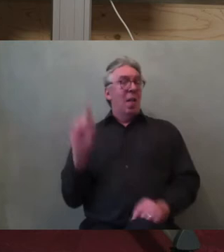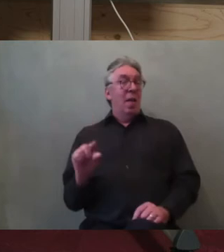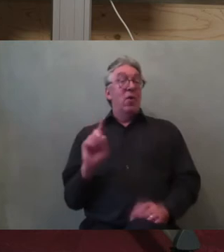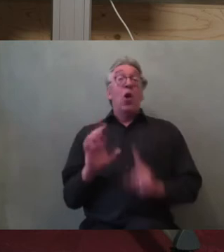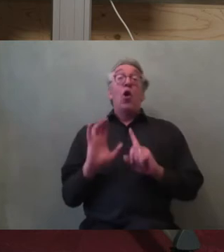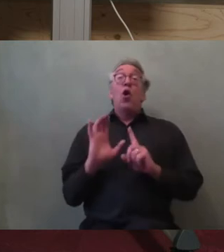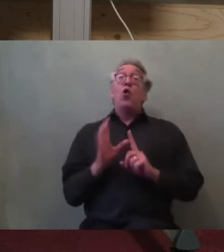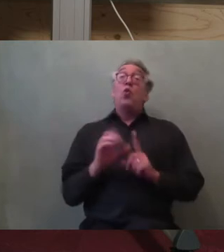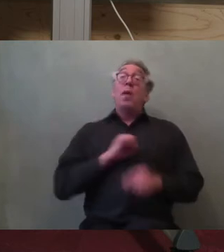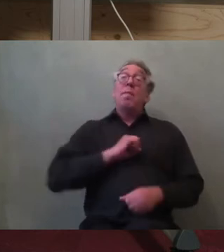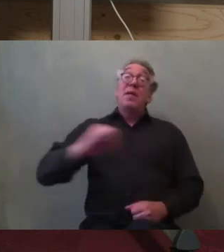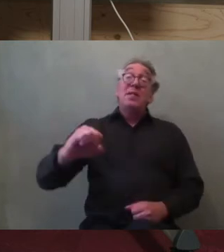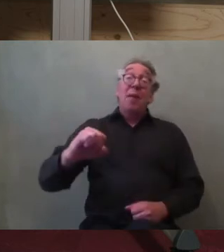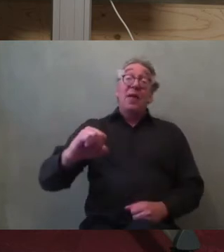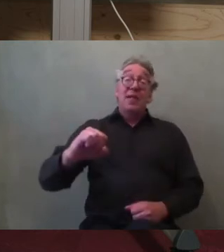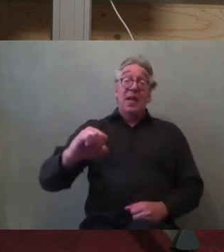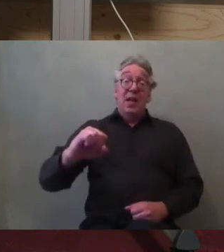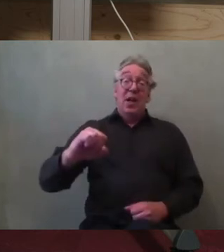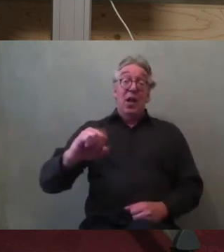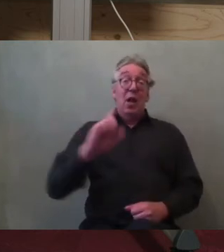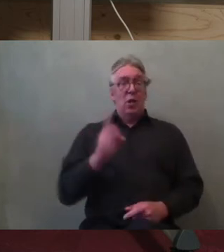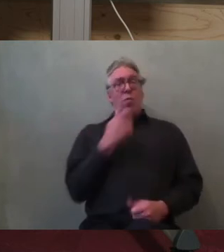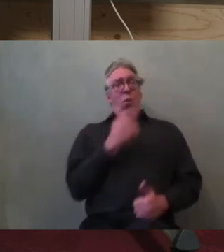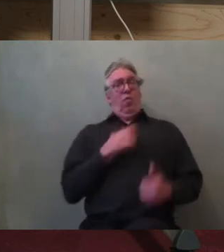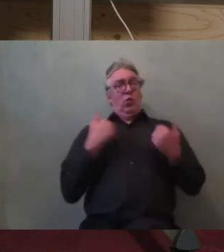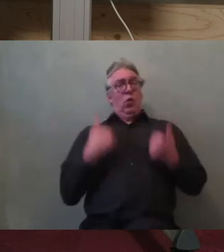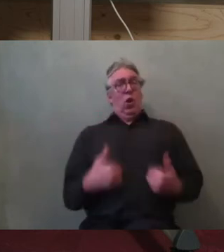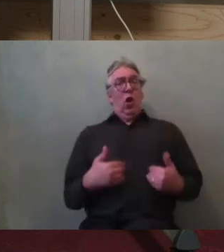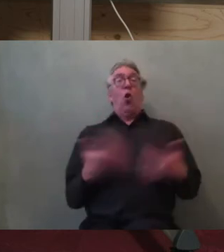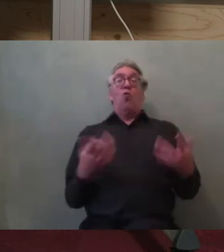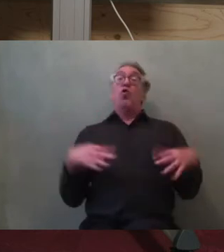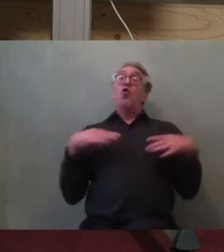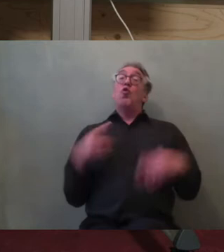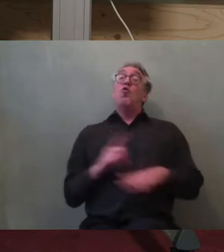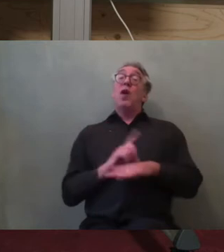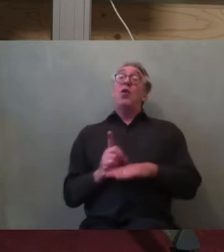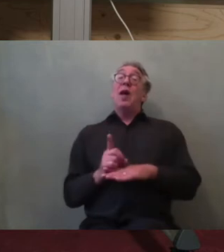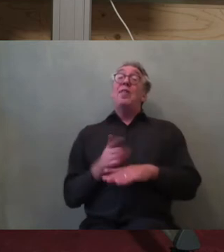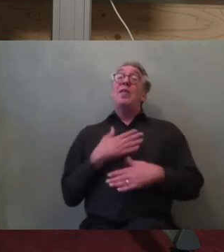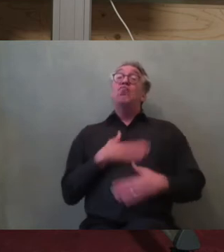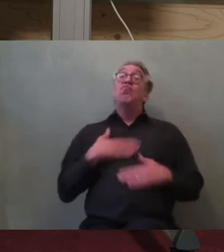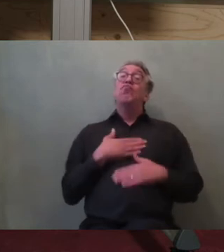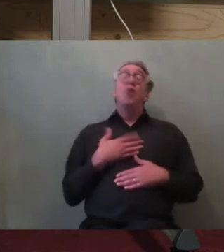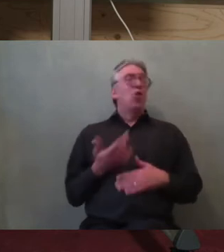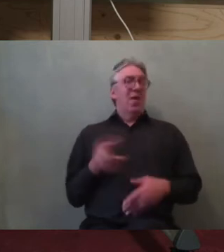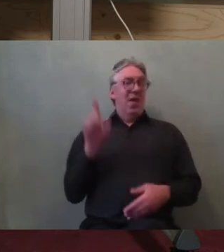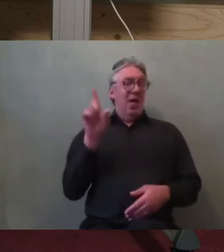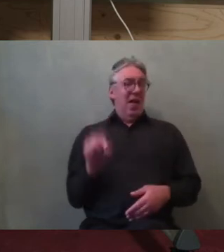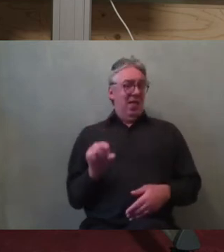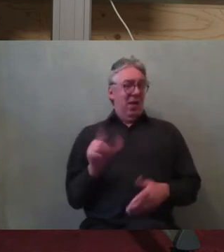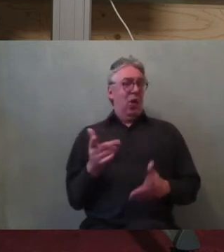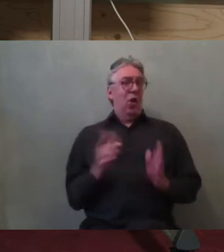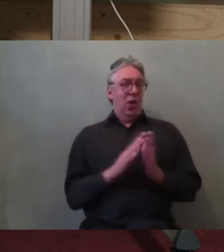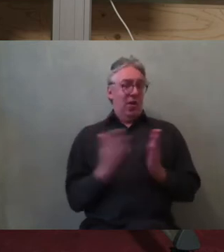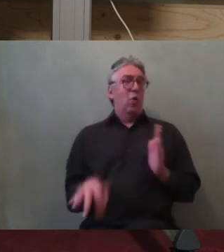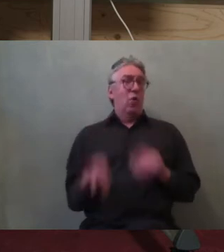zowel als professional als vrije tijdsbeoefenaar. Daar was eigenlijk veel minder over te vinden. Verder